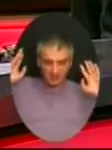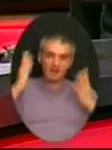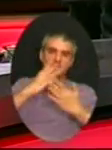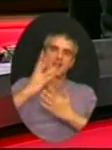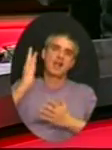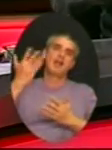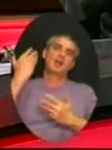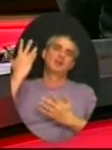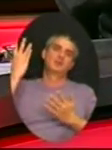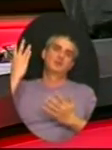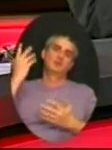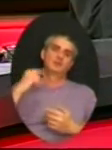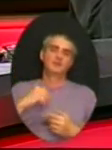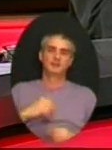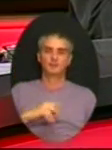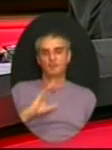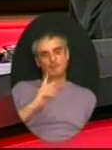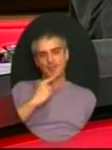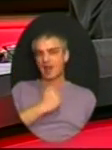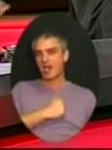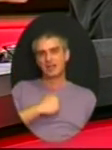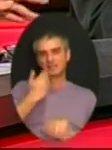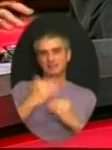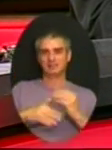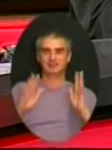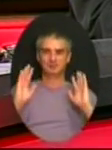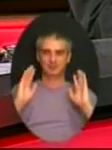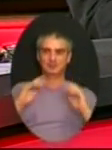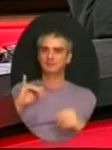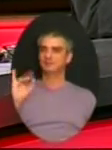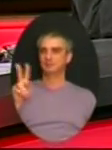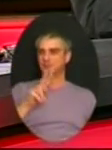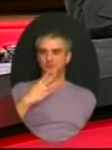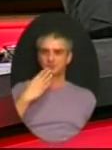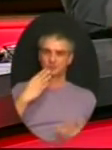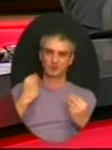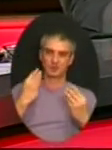להגיד שהגולן נסתם, כי כבר ראינו דברים בפוליטיקה. אל תספיד, זאב קם, יעל קמפן, תודה רבה לשניכם.